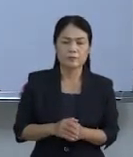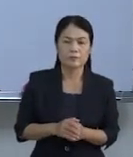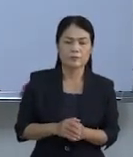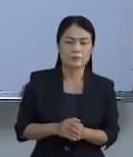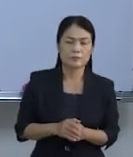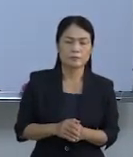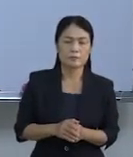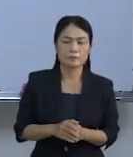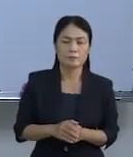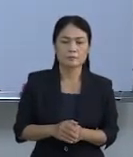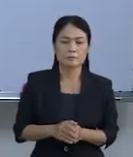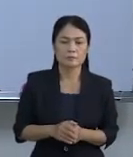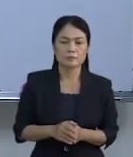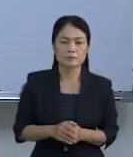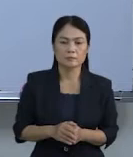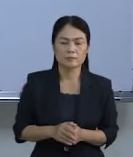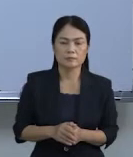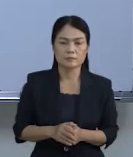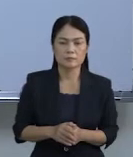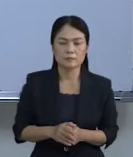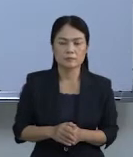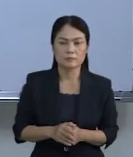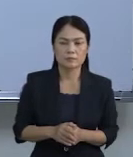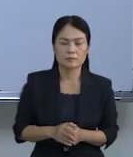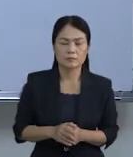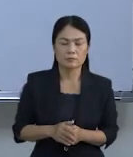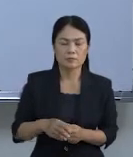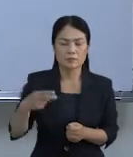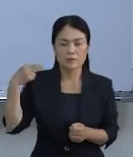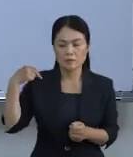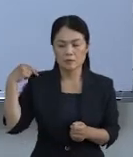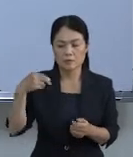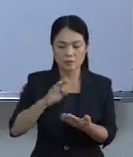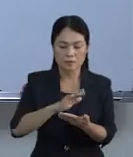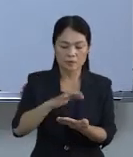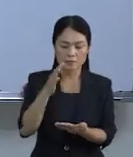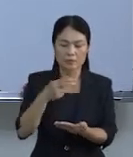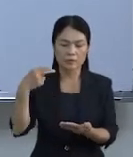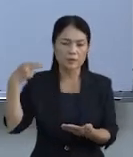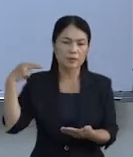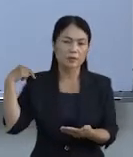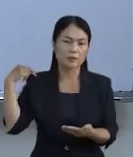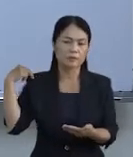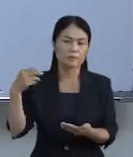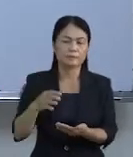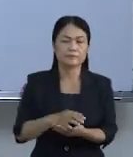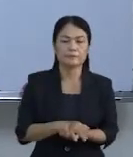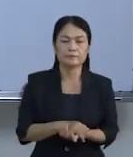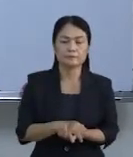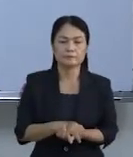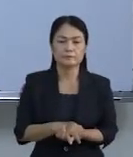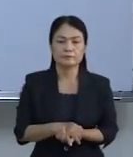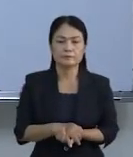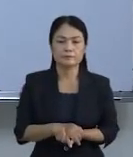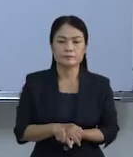con và rụp đại viên nó án cứ bỏ lương nè bỏ lương nó còn nát và bỏ